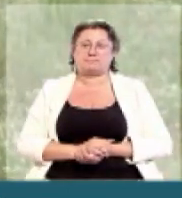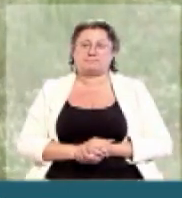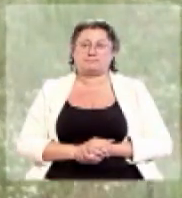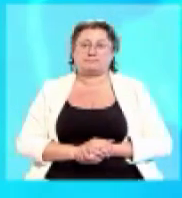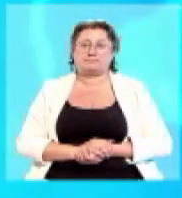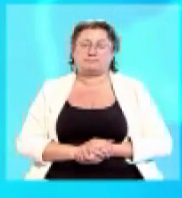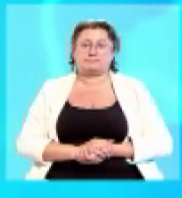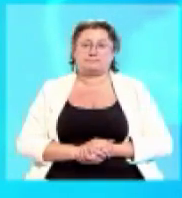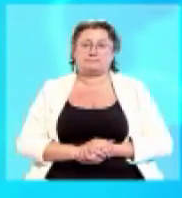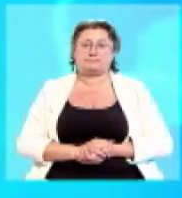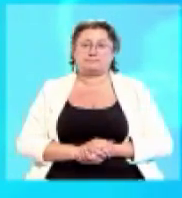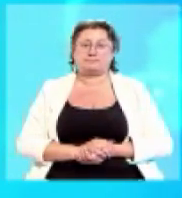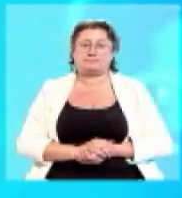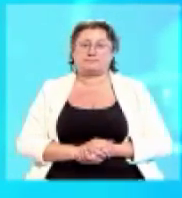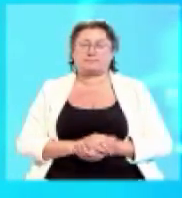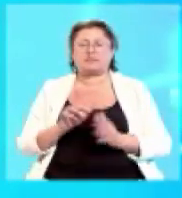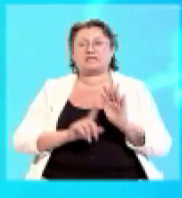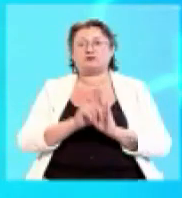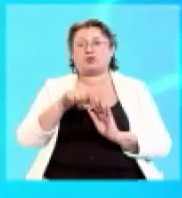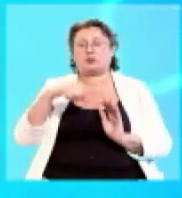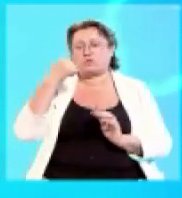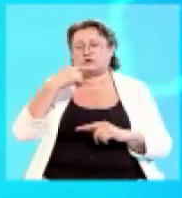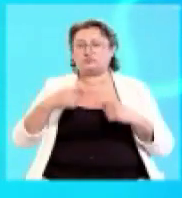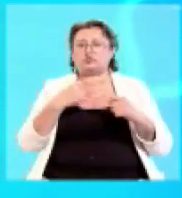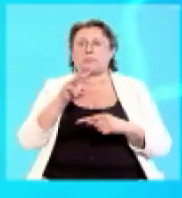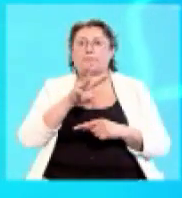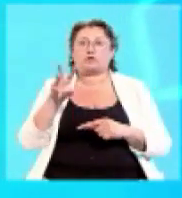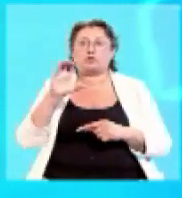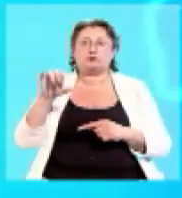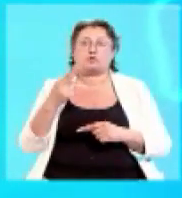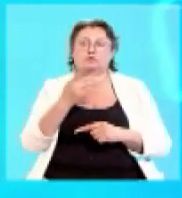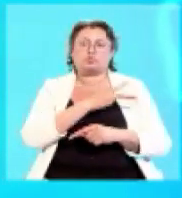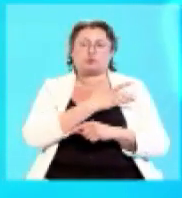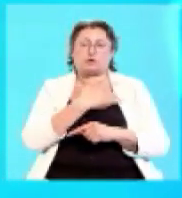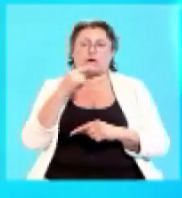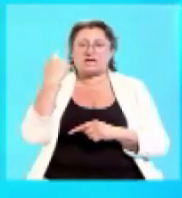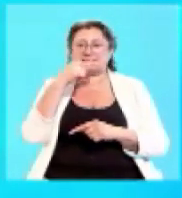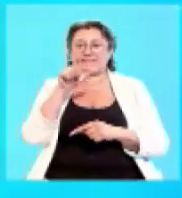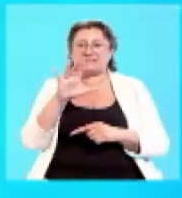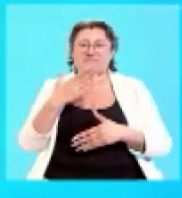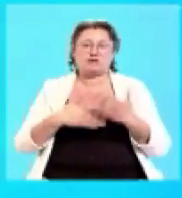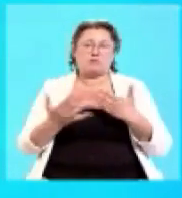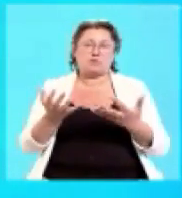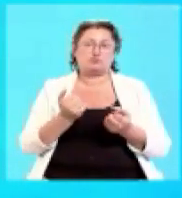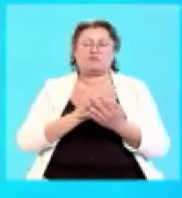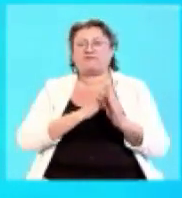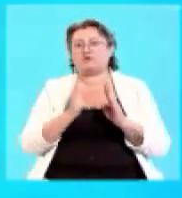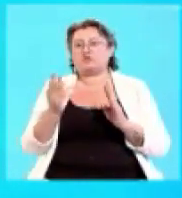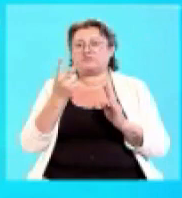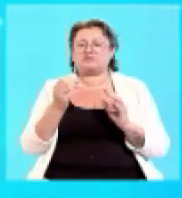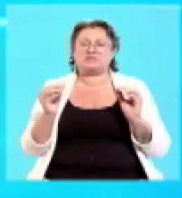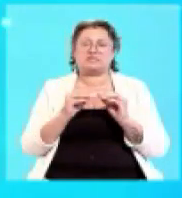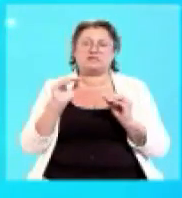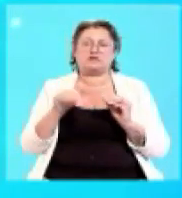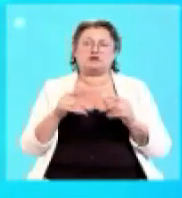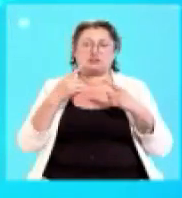Кустанай. С начала года через портал социальных услуг лица с инвалидностью получили свыше